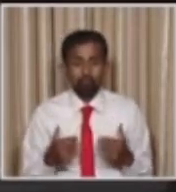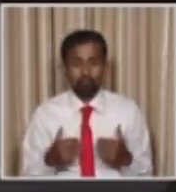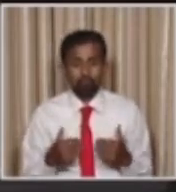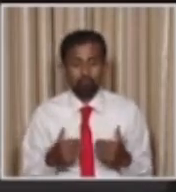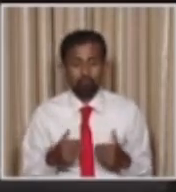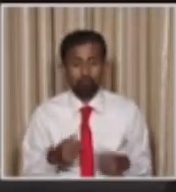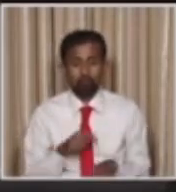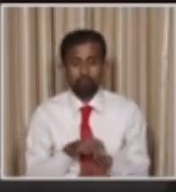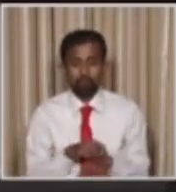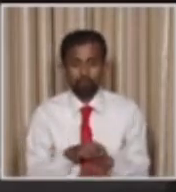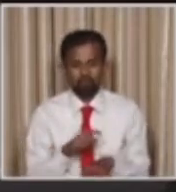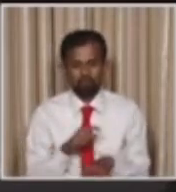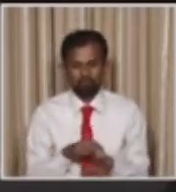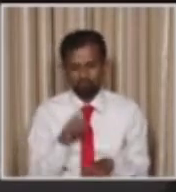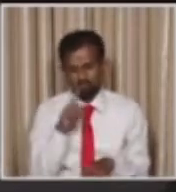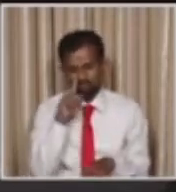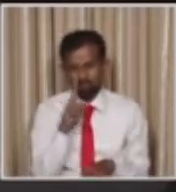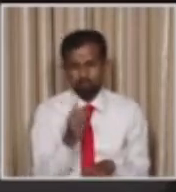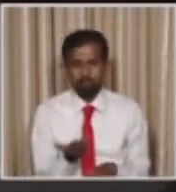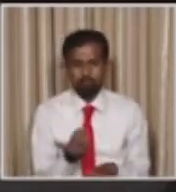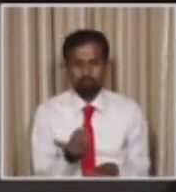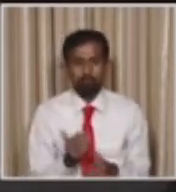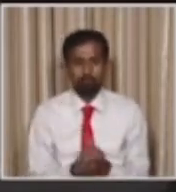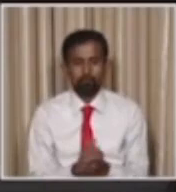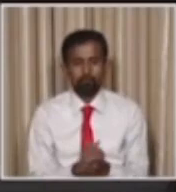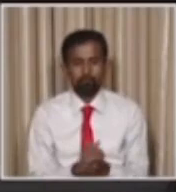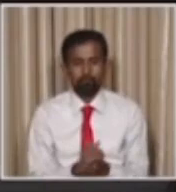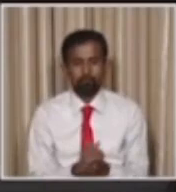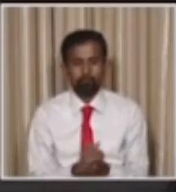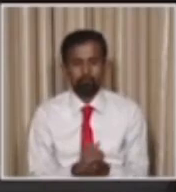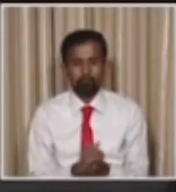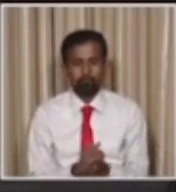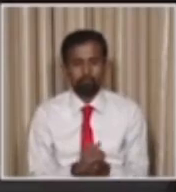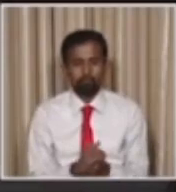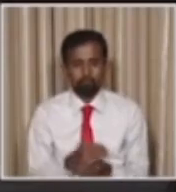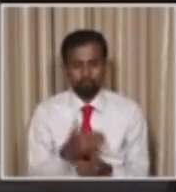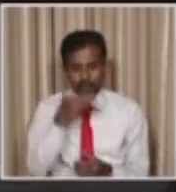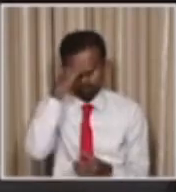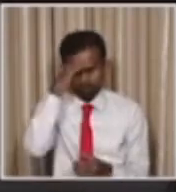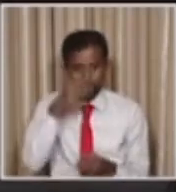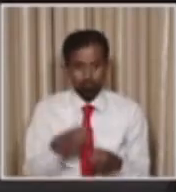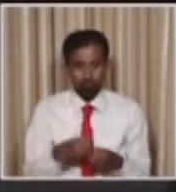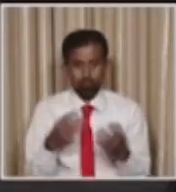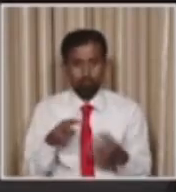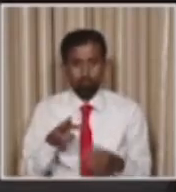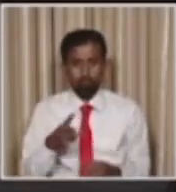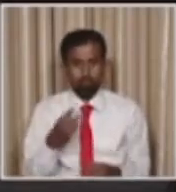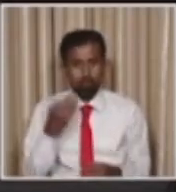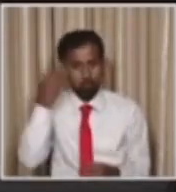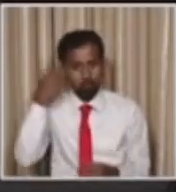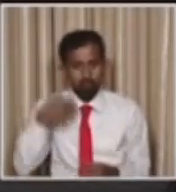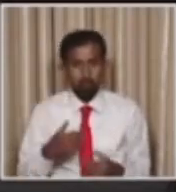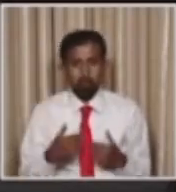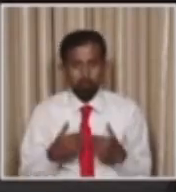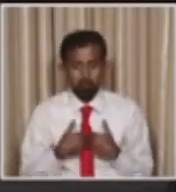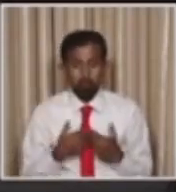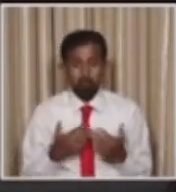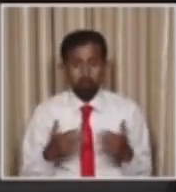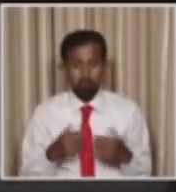மே விதரக் நவி மட வினாடி தென கர்மந்ததுமனி மே பாஸ்கு இருதா 300 மேரே விதரக் நே மட தியனோ இட